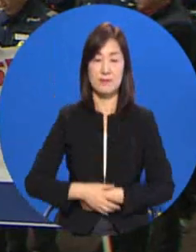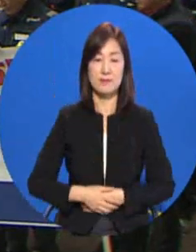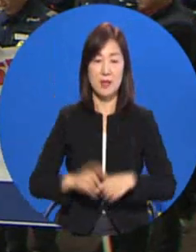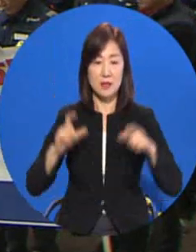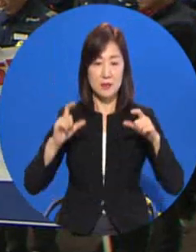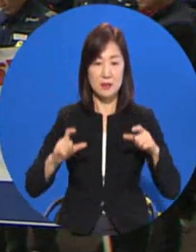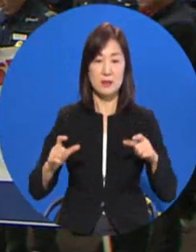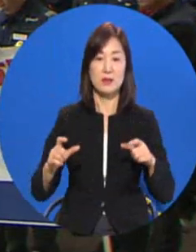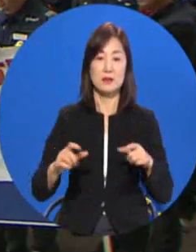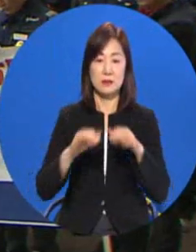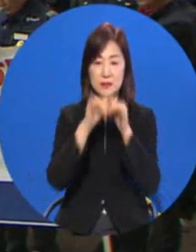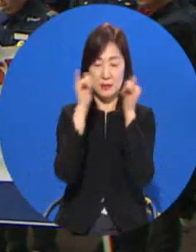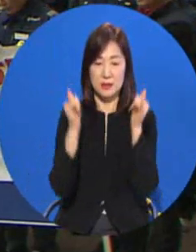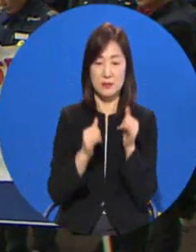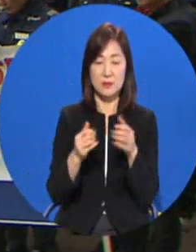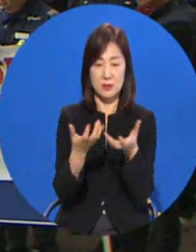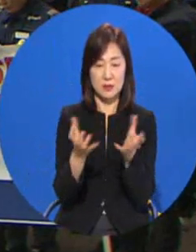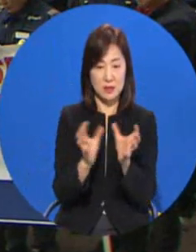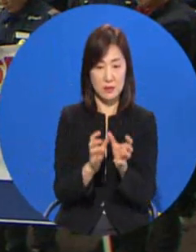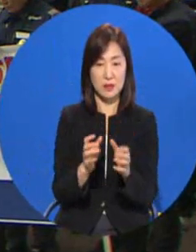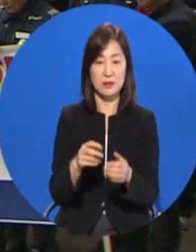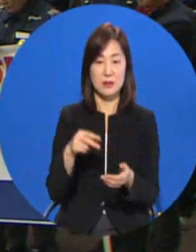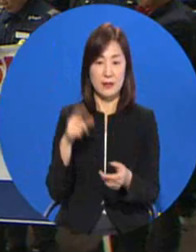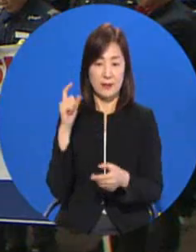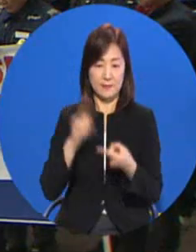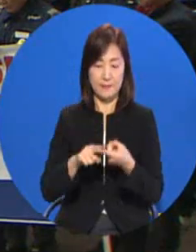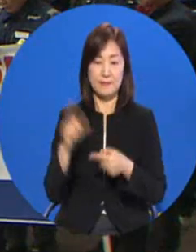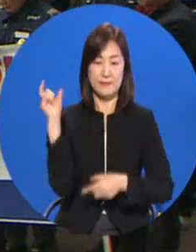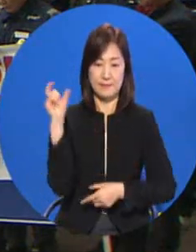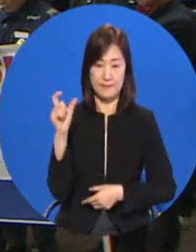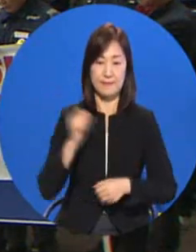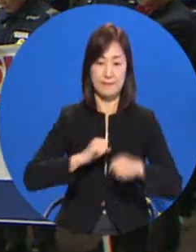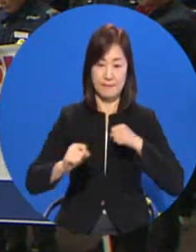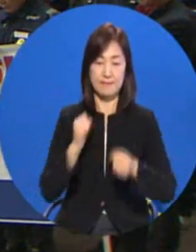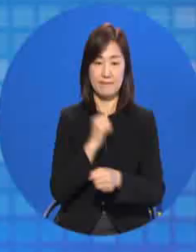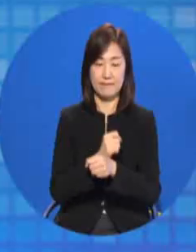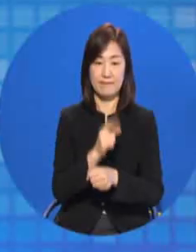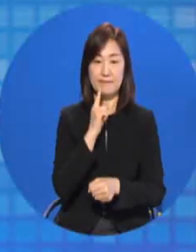시민사회단체 도 강력한 대응을 리얼하게 따고 덧붙였습니다